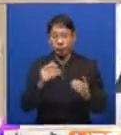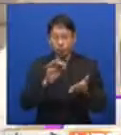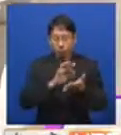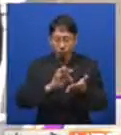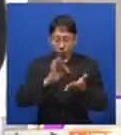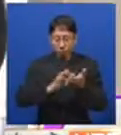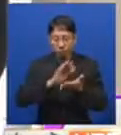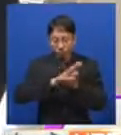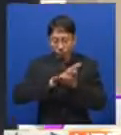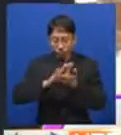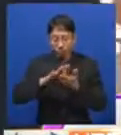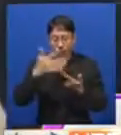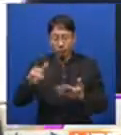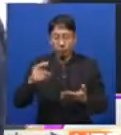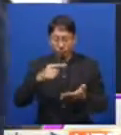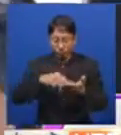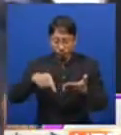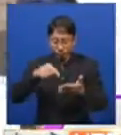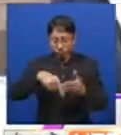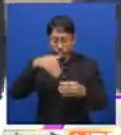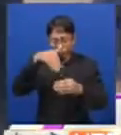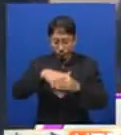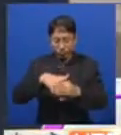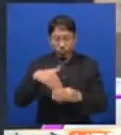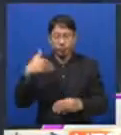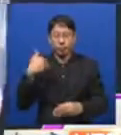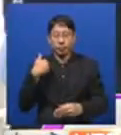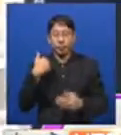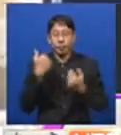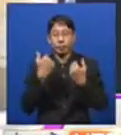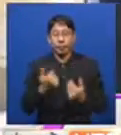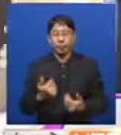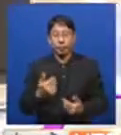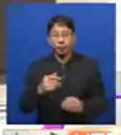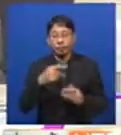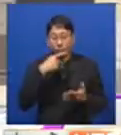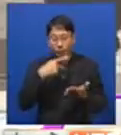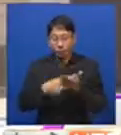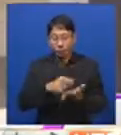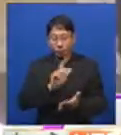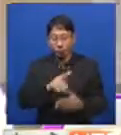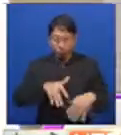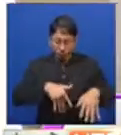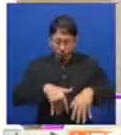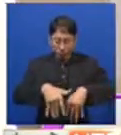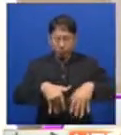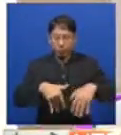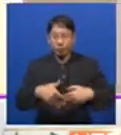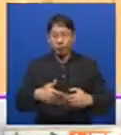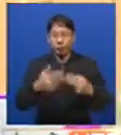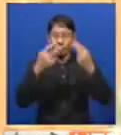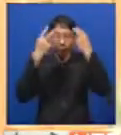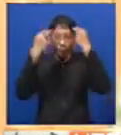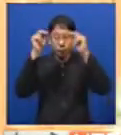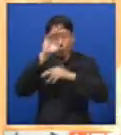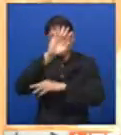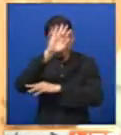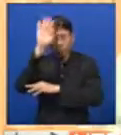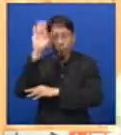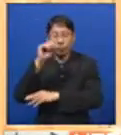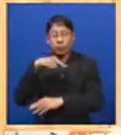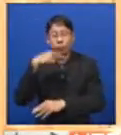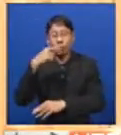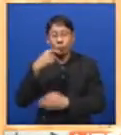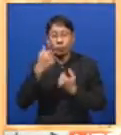รมนูญแล้วเสร็จจนมีการเลือกตั้งเกิดขึ้นซึ่งทุกอย่างดำเนินการเพื่อประโยชน์ของประชาชนนะคะนายกรัฐมนตรียังกล่าวอีกนะ